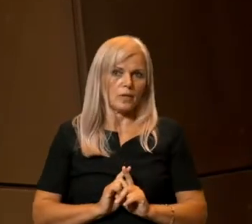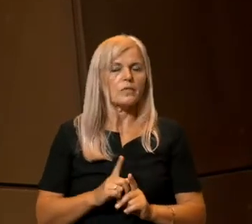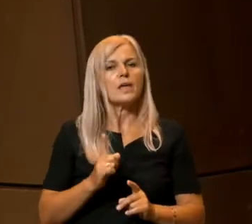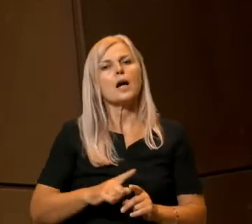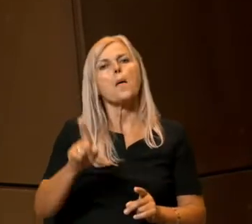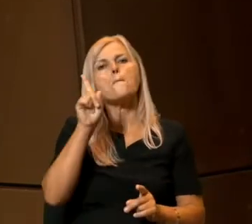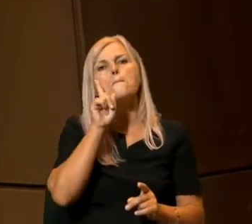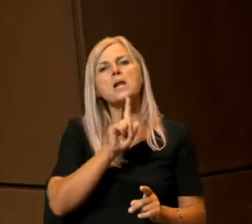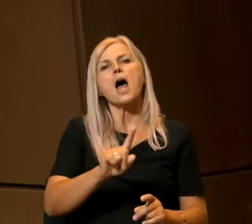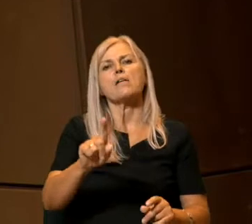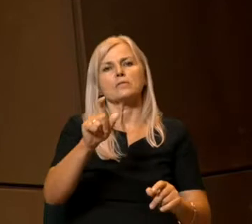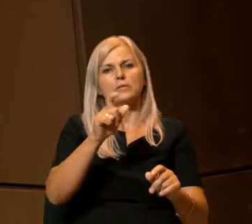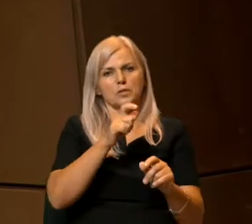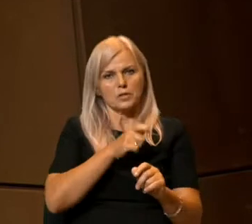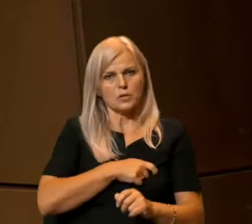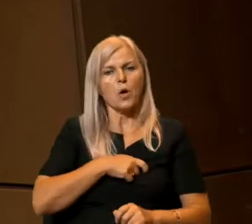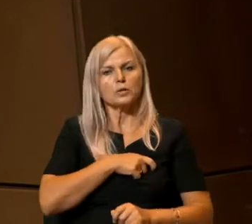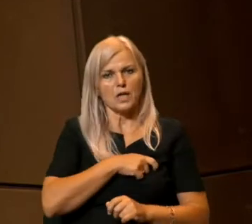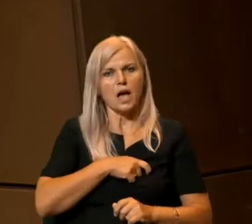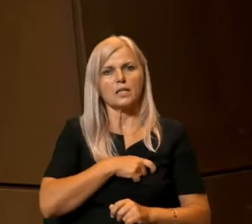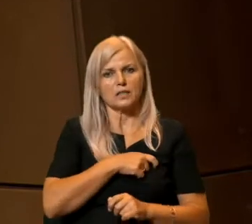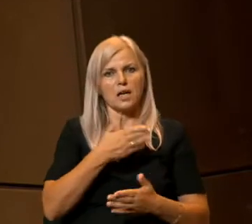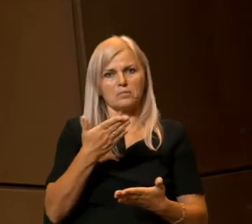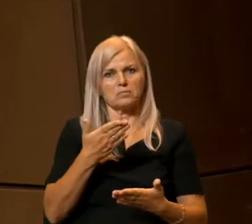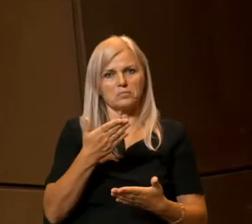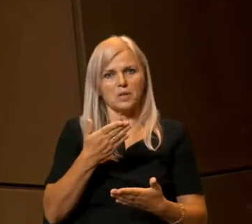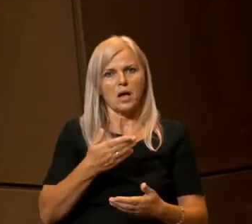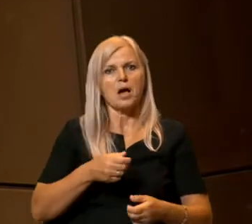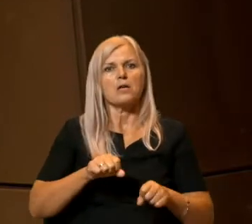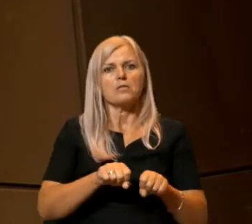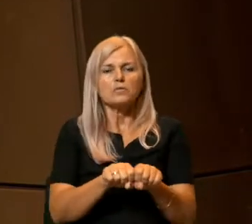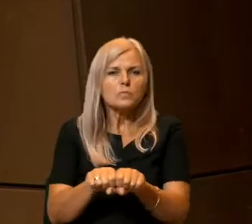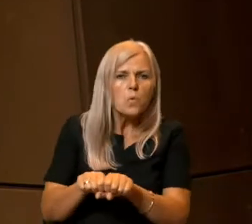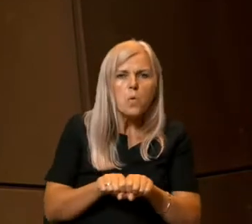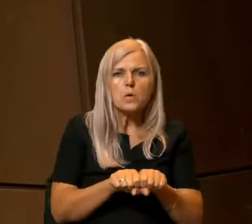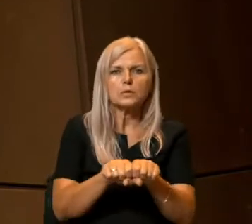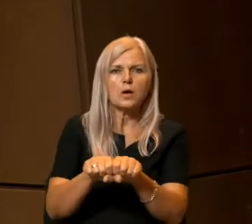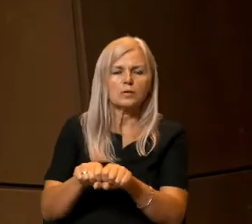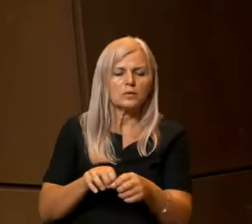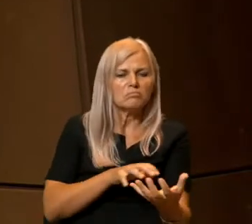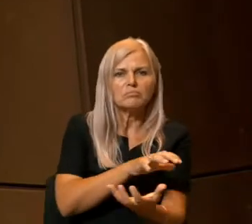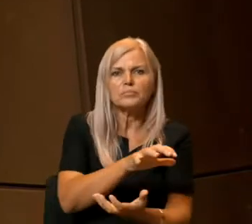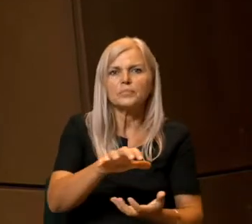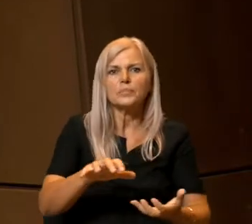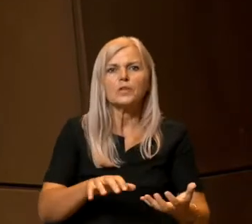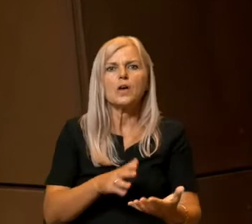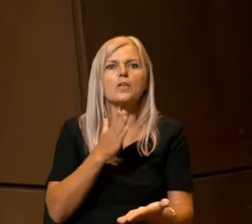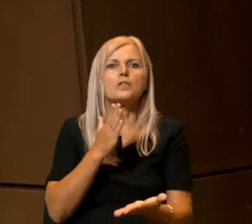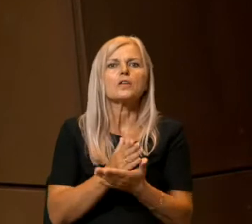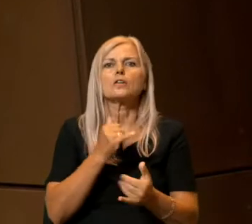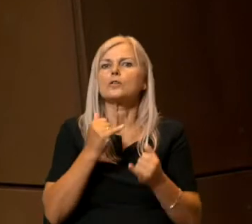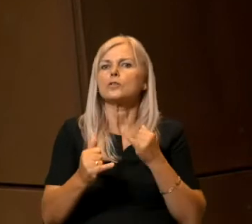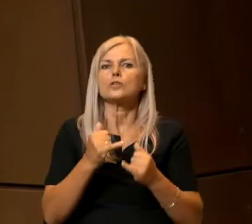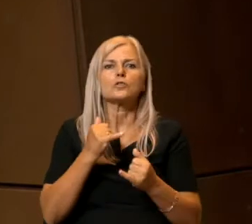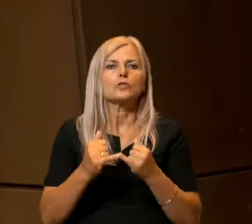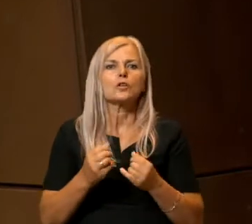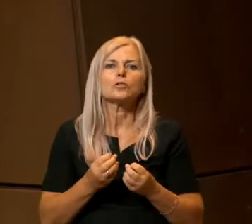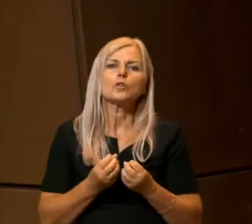prawdziwie solidarna wspólnota powstać może tylko jeżeli ten duch